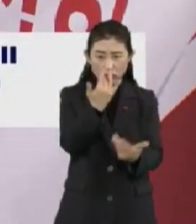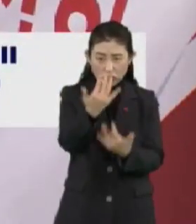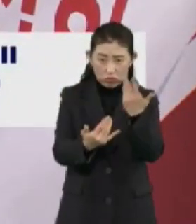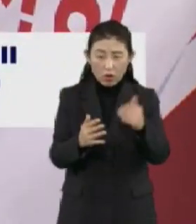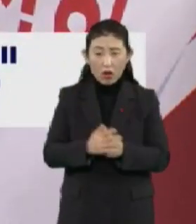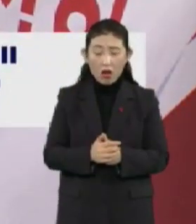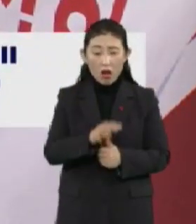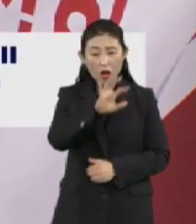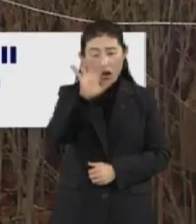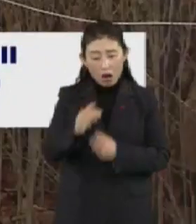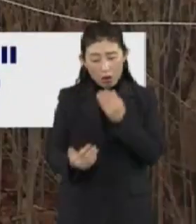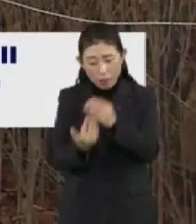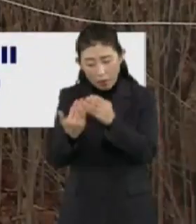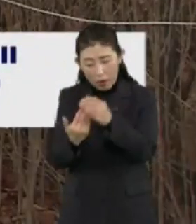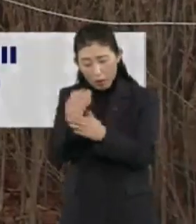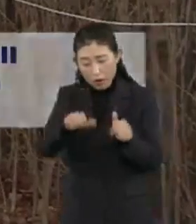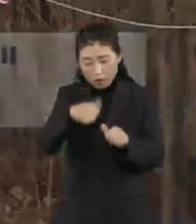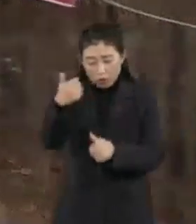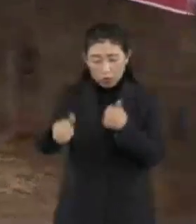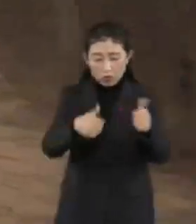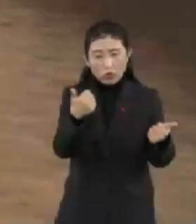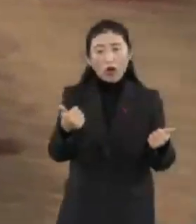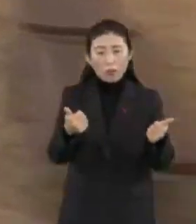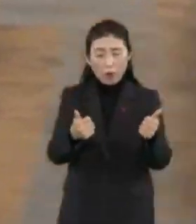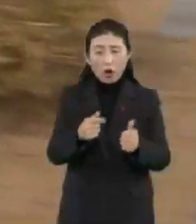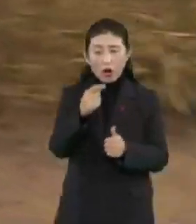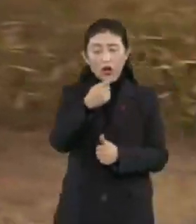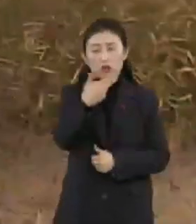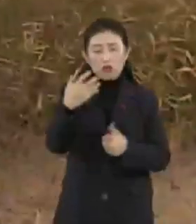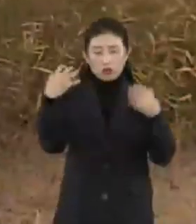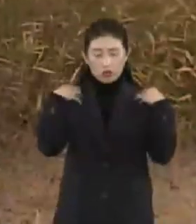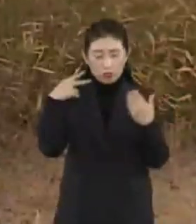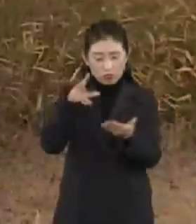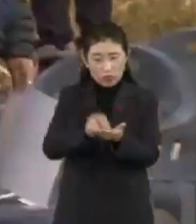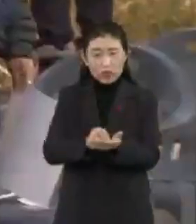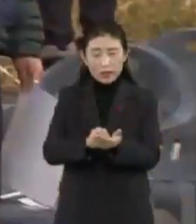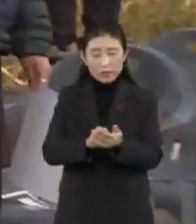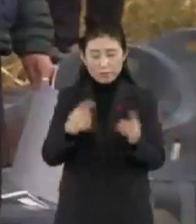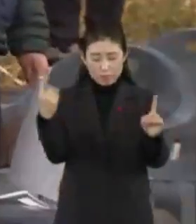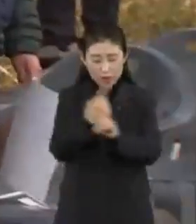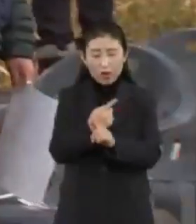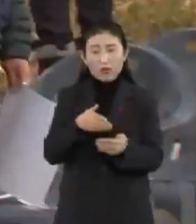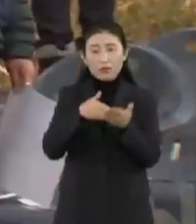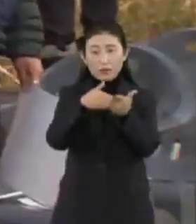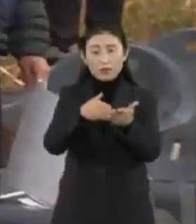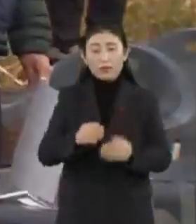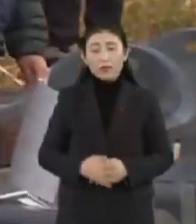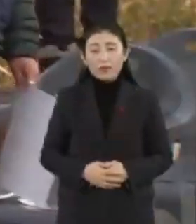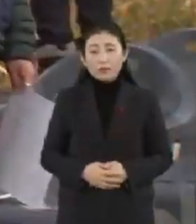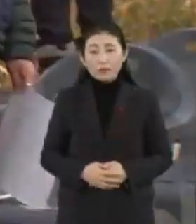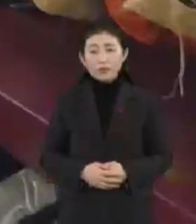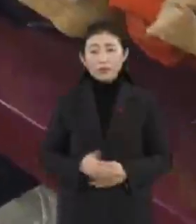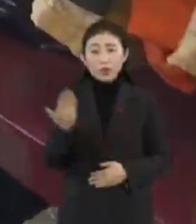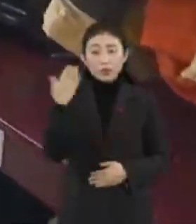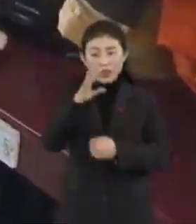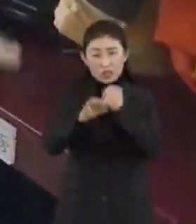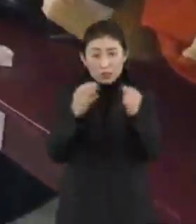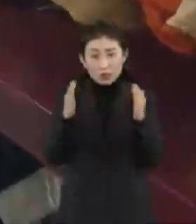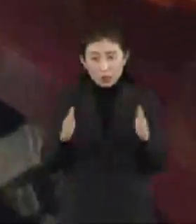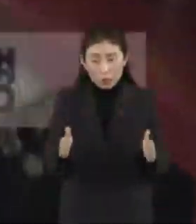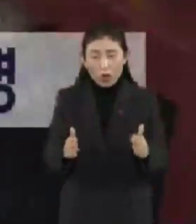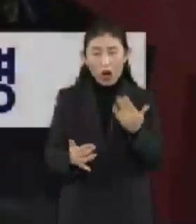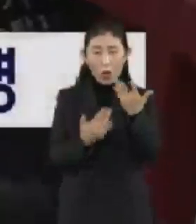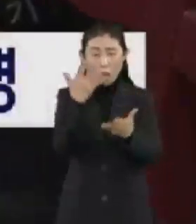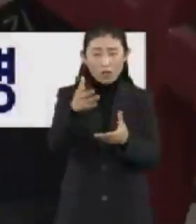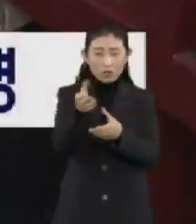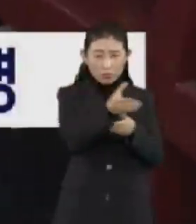등 반복되는 순직 사고와 관련한 소방청의 근본적인 해결 방안을 촉구하고 나선 겁니다. 최근 10년 동안